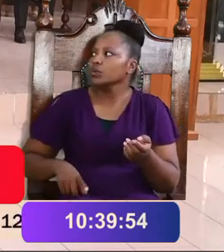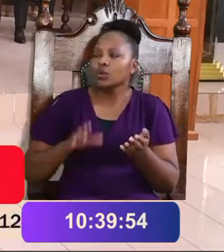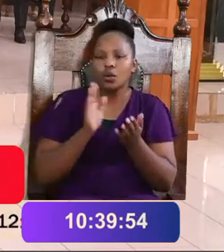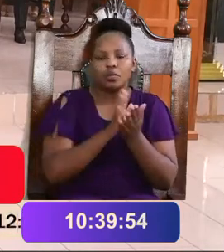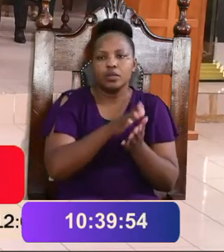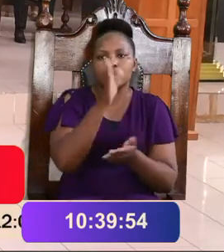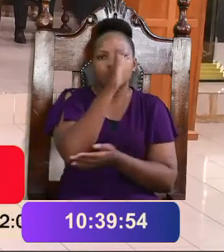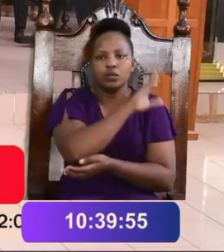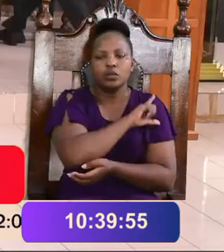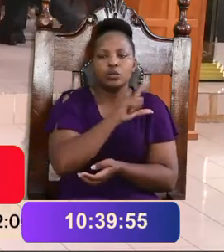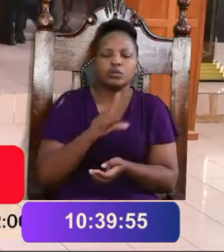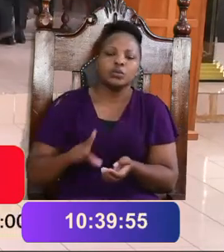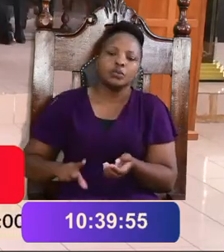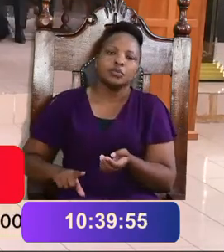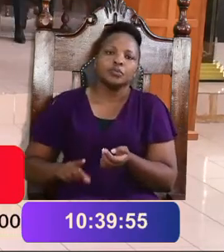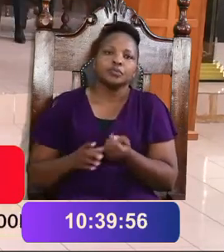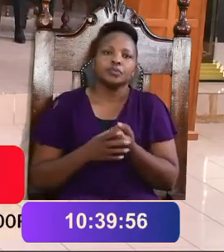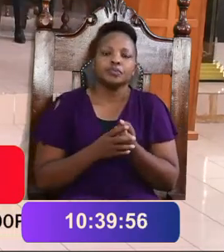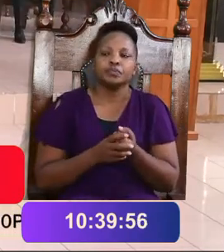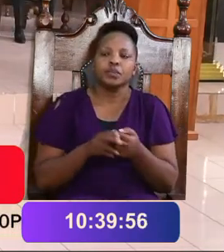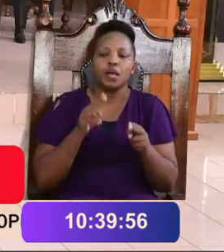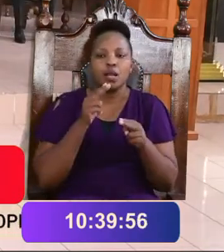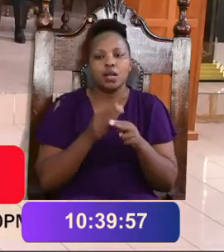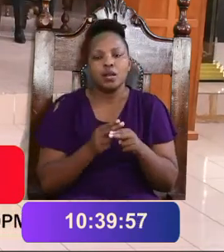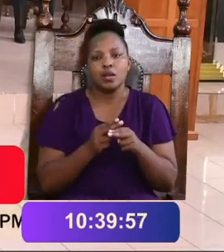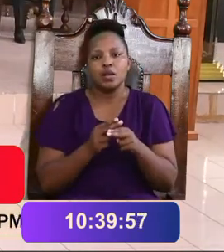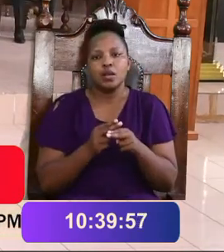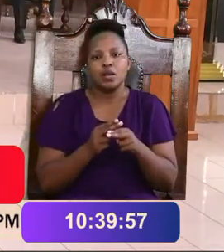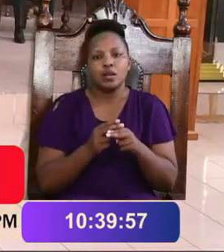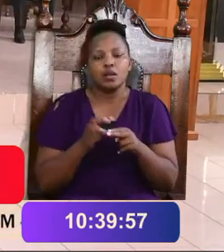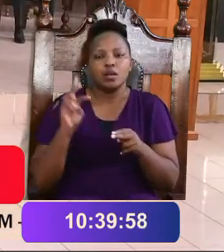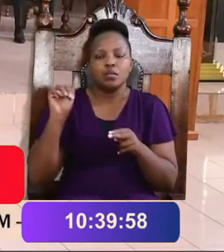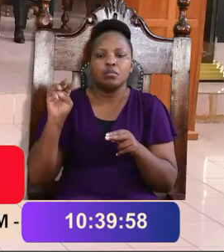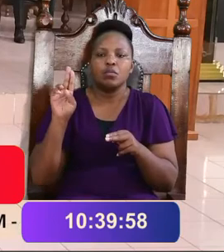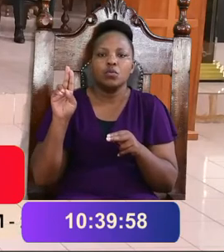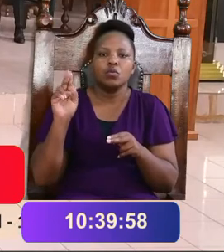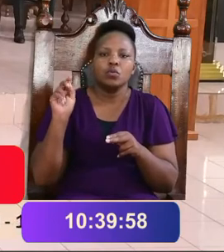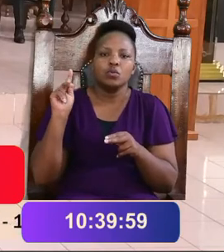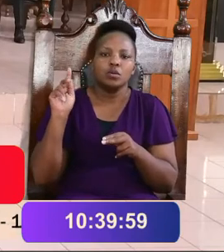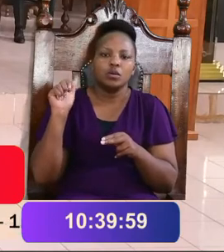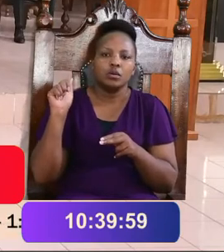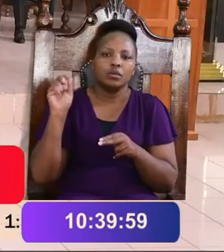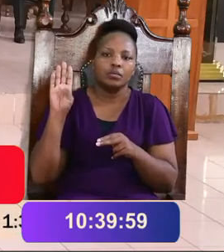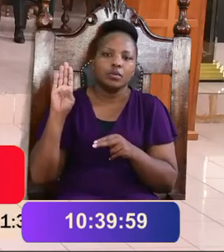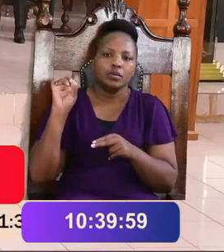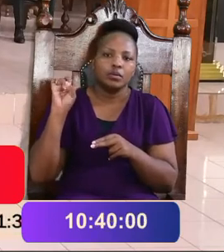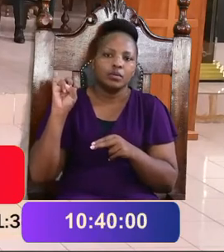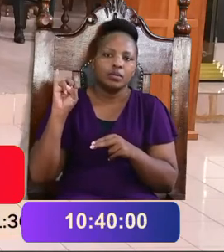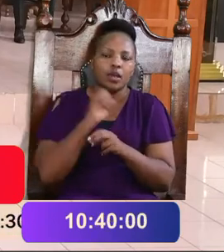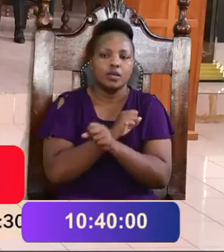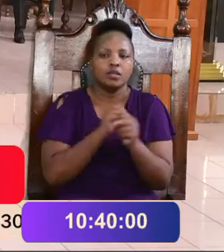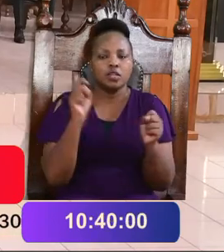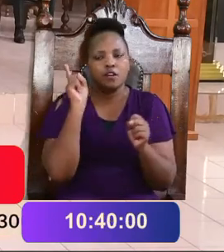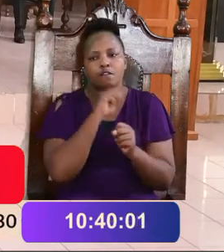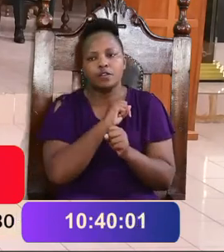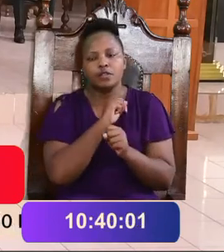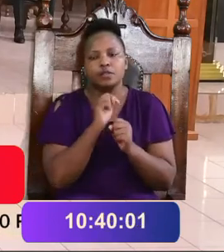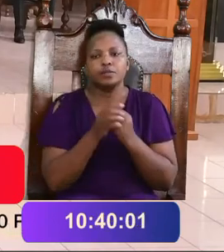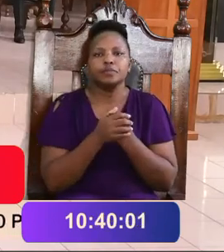God. Kwa jina naitwa Mukabi Ndungu. Nimeokoka, Yesu ni mwana katika maisha